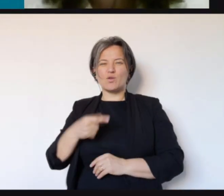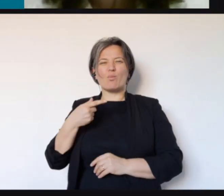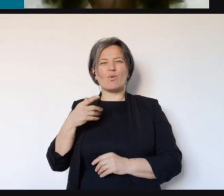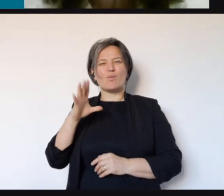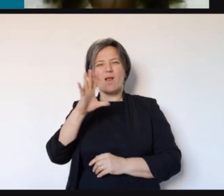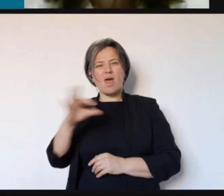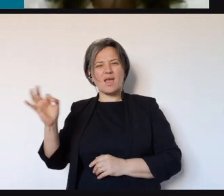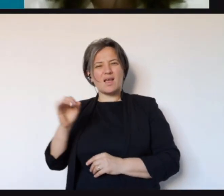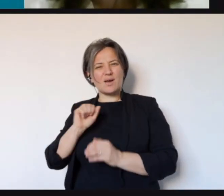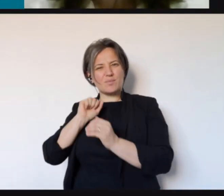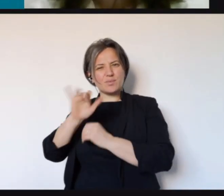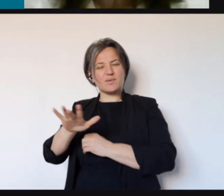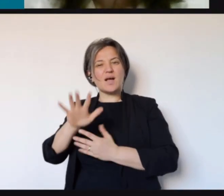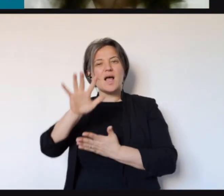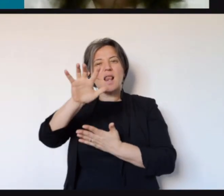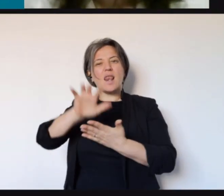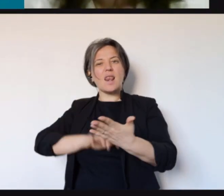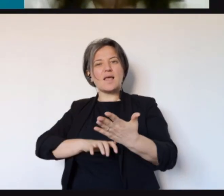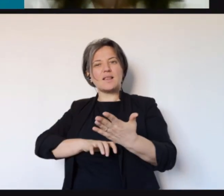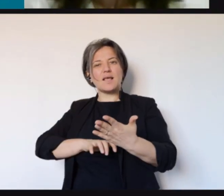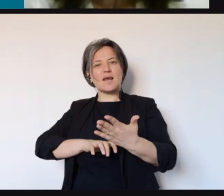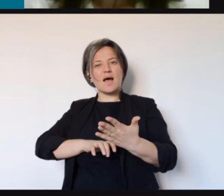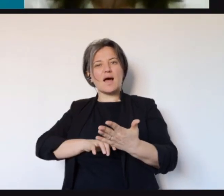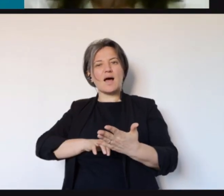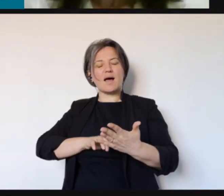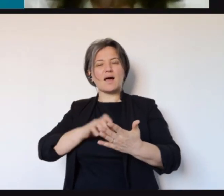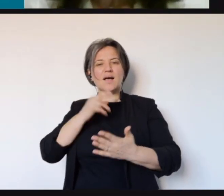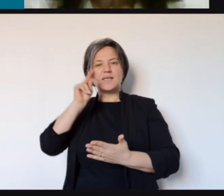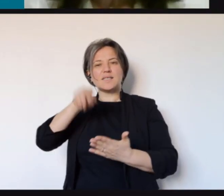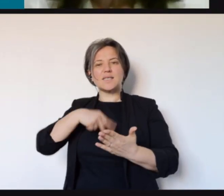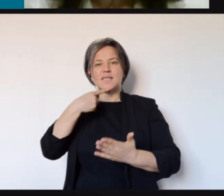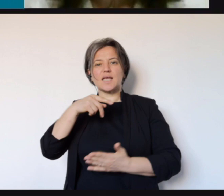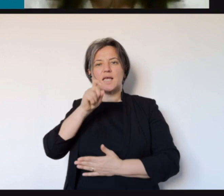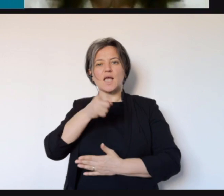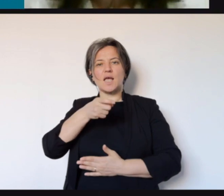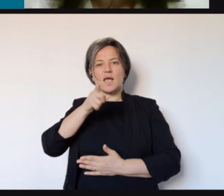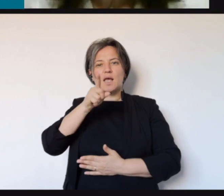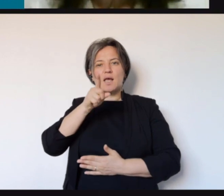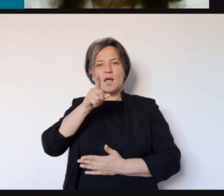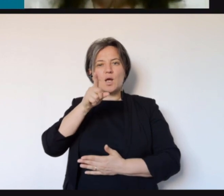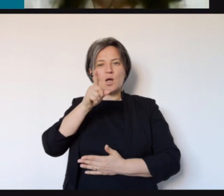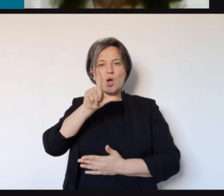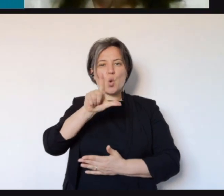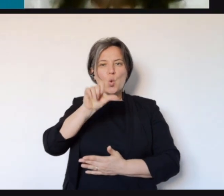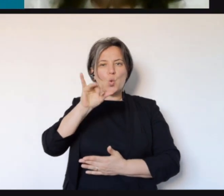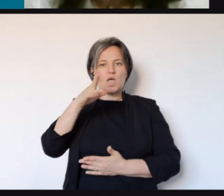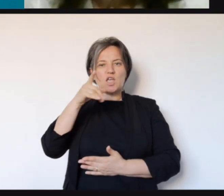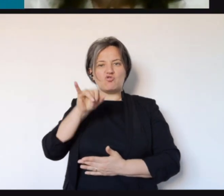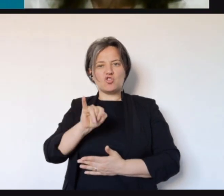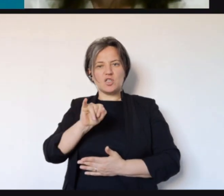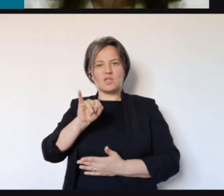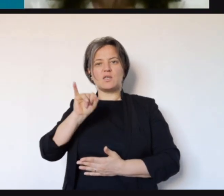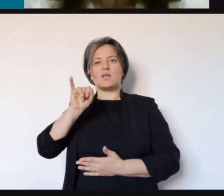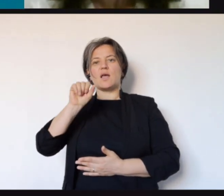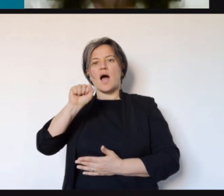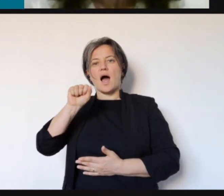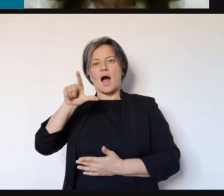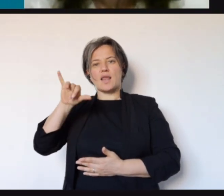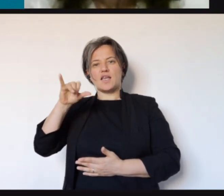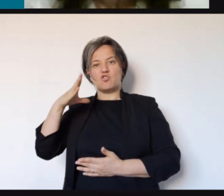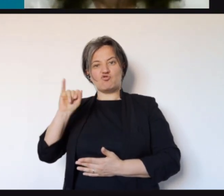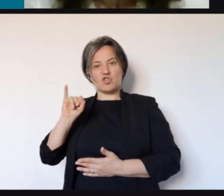Poi vi mando un link di una lettera che ha scritto Luigi Alici su questo, che è molto bella.